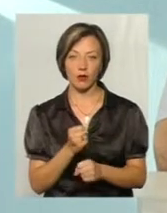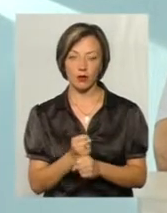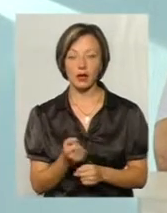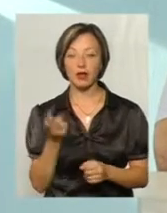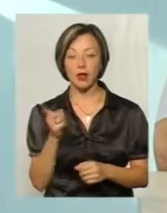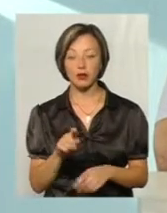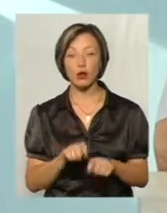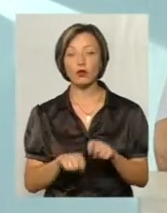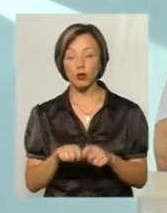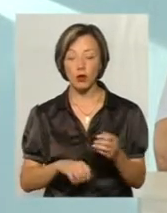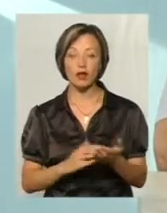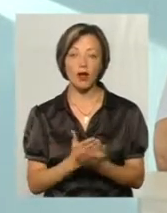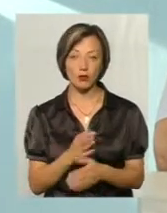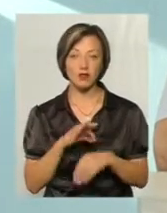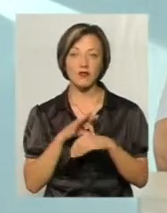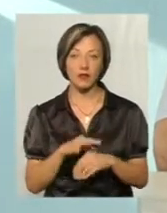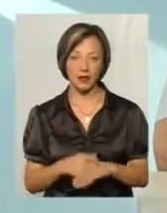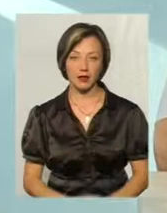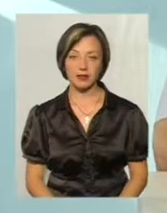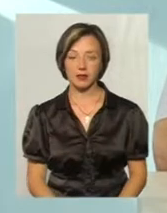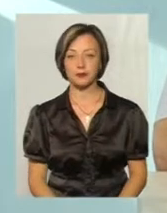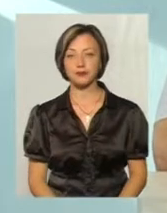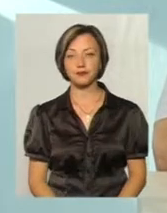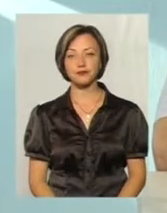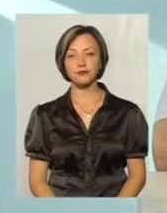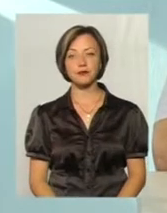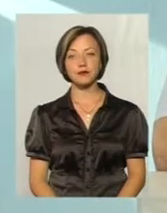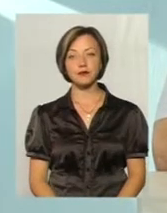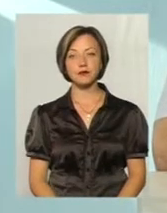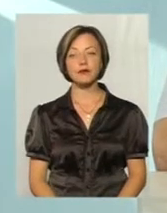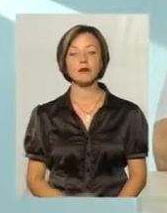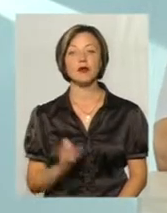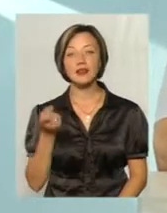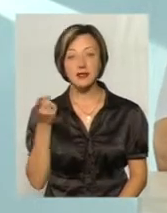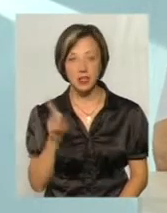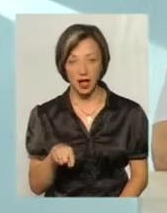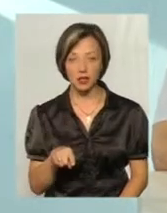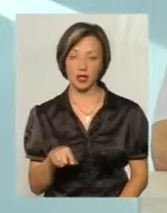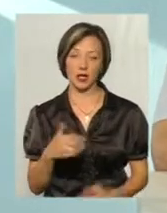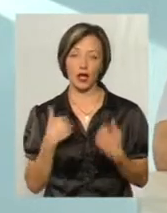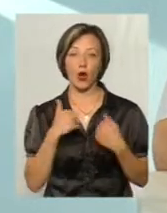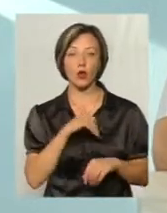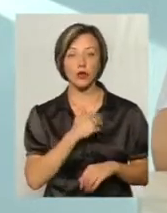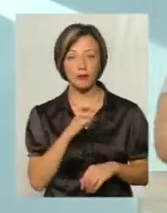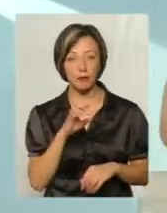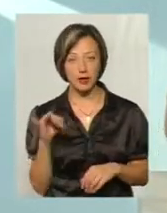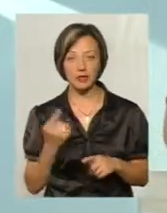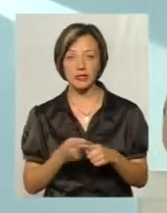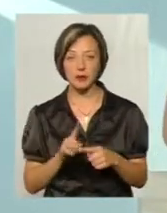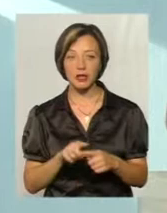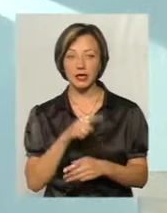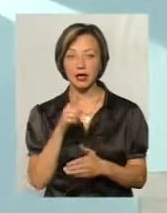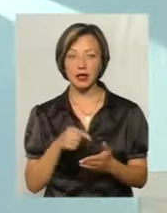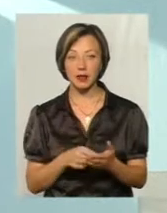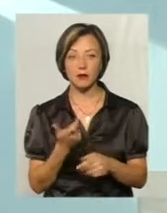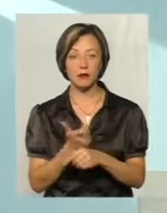що контроль якості ведеться. А все-таки я хотів би, от це питання, щоб ми,